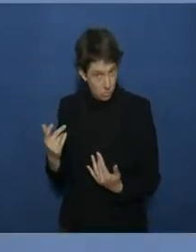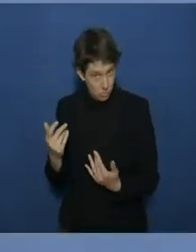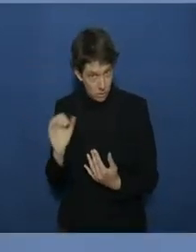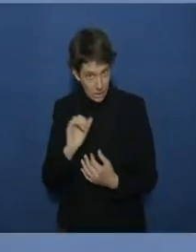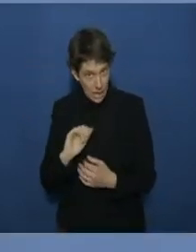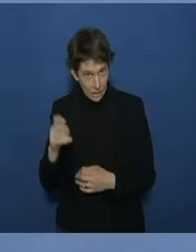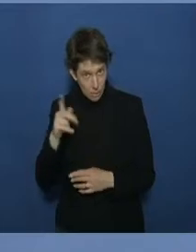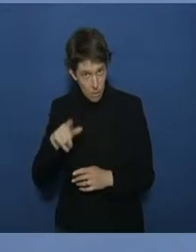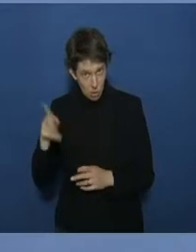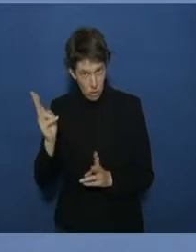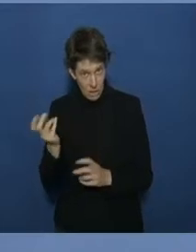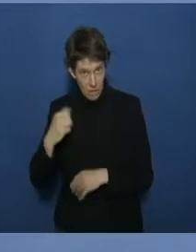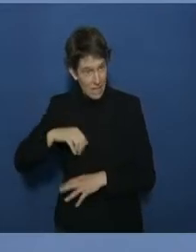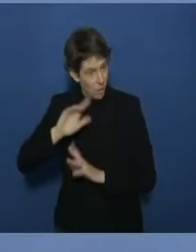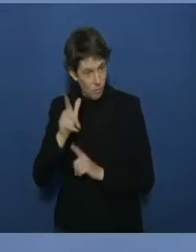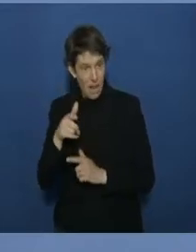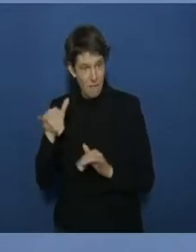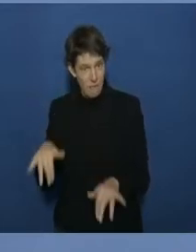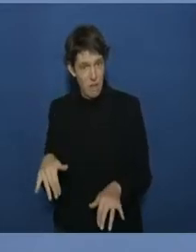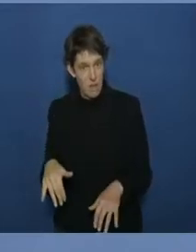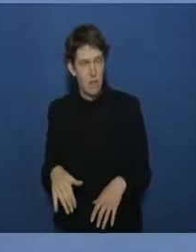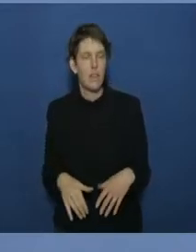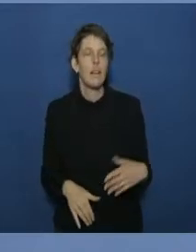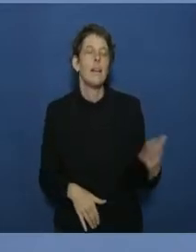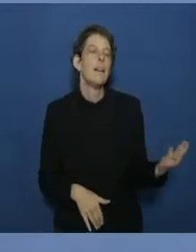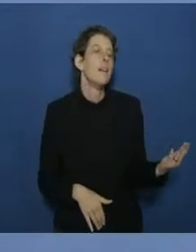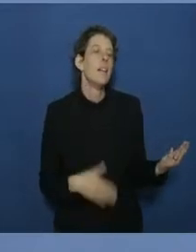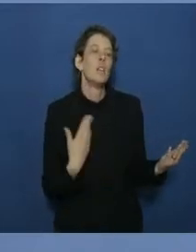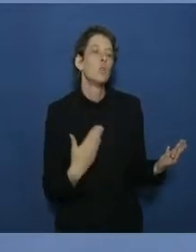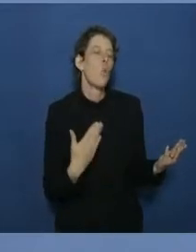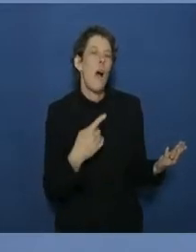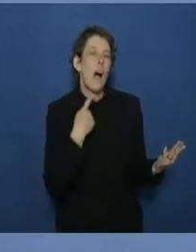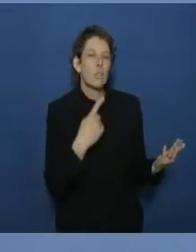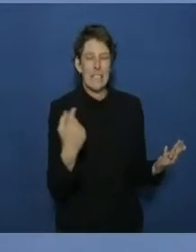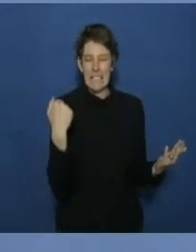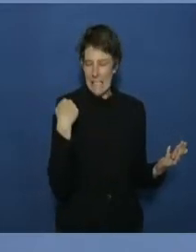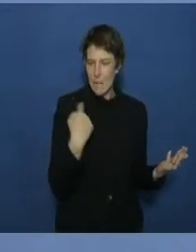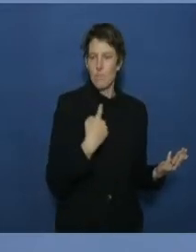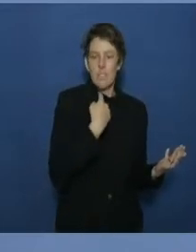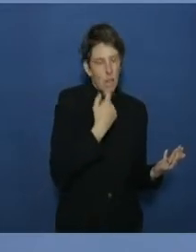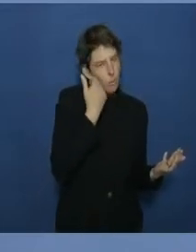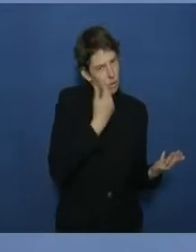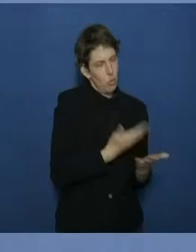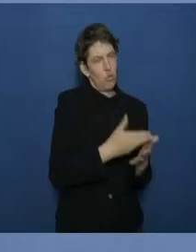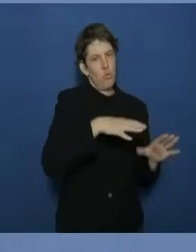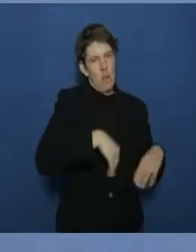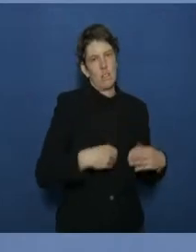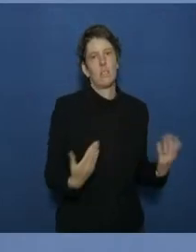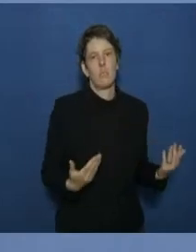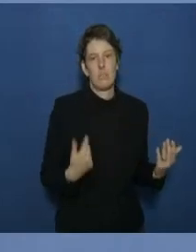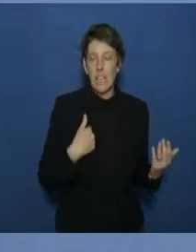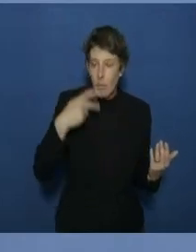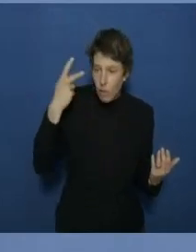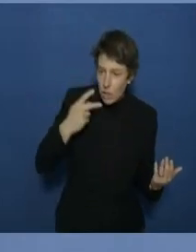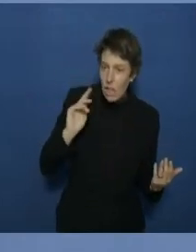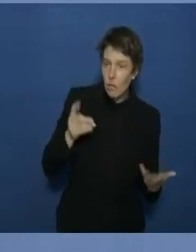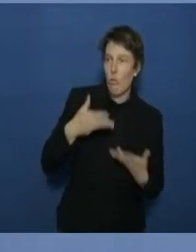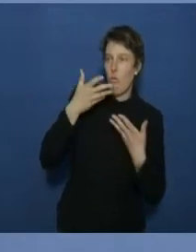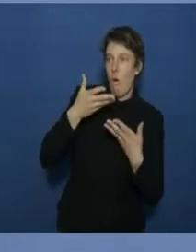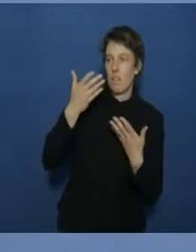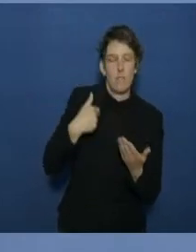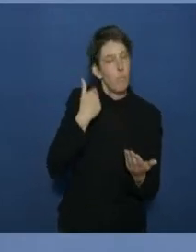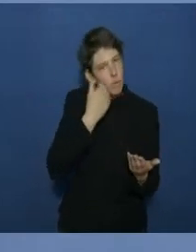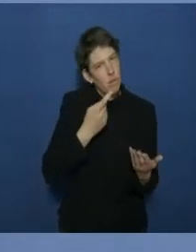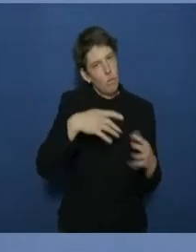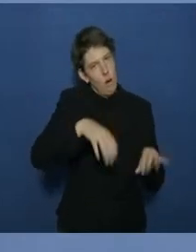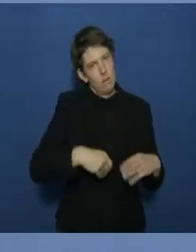Ich möchte Sie bitten, die Äußerungen, so wie ich sie gerade vorgetragen habe, so zu verstehen, wie ich sie auch vorgetragen habe.